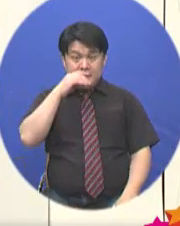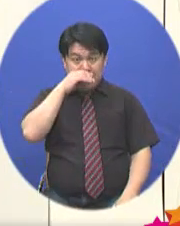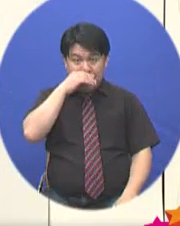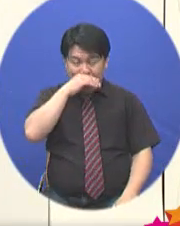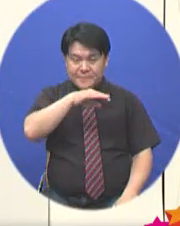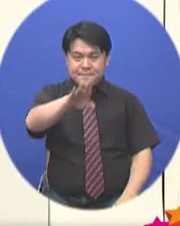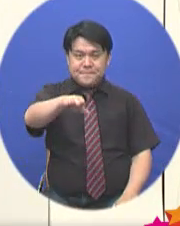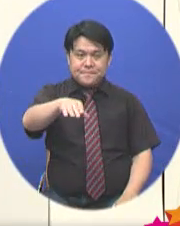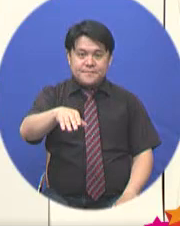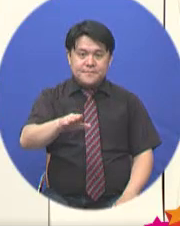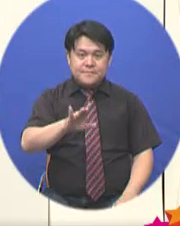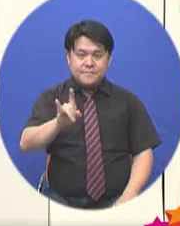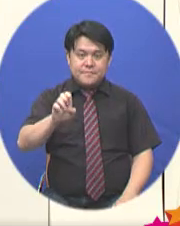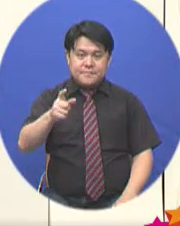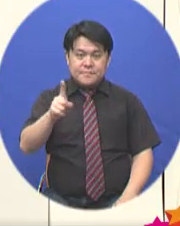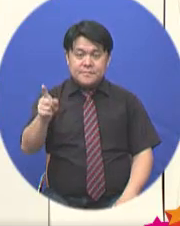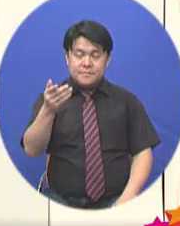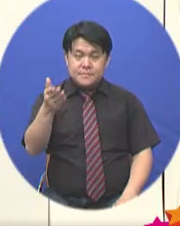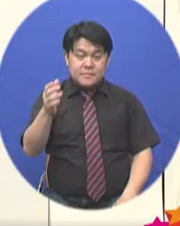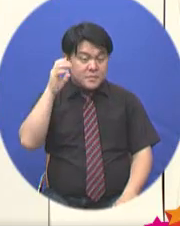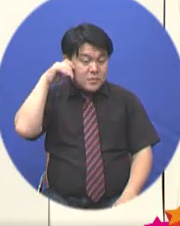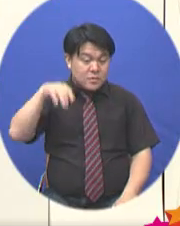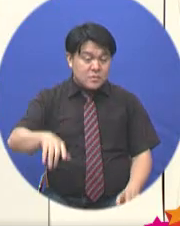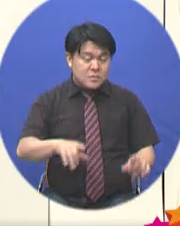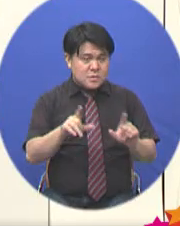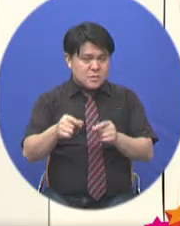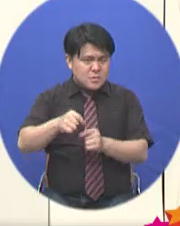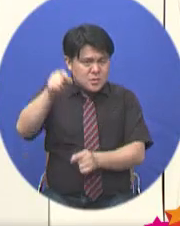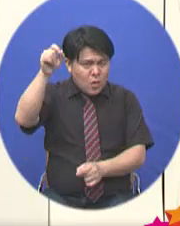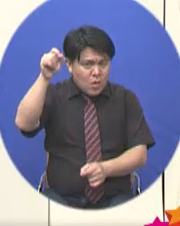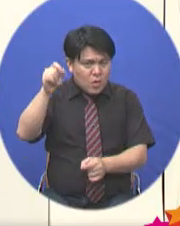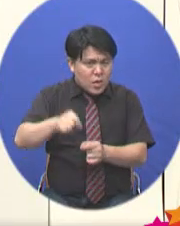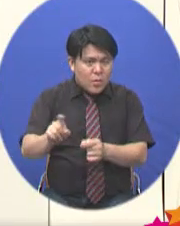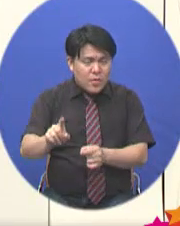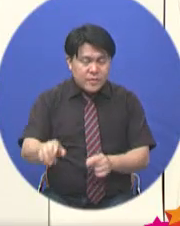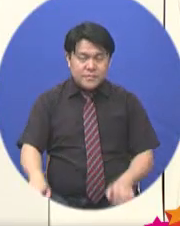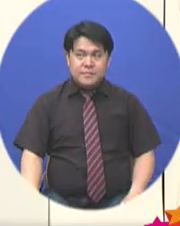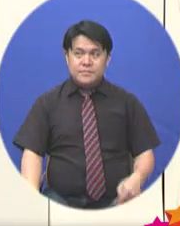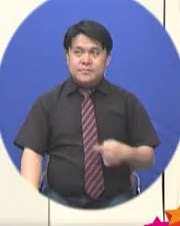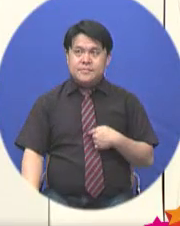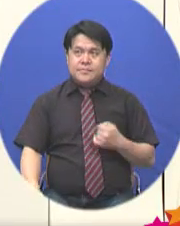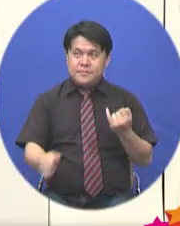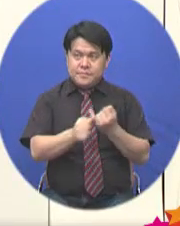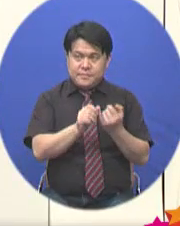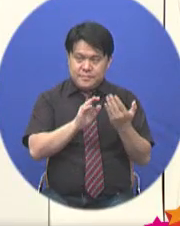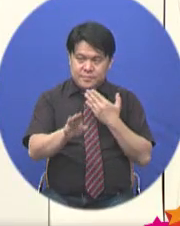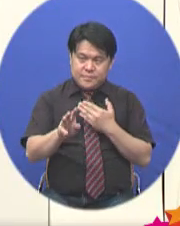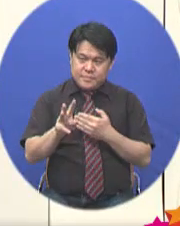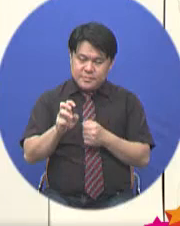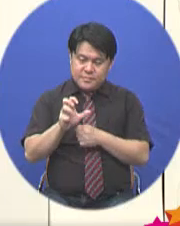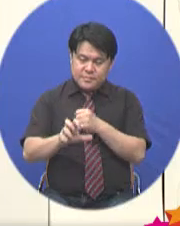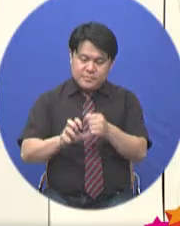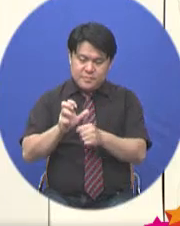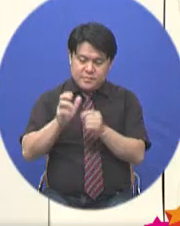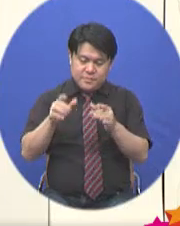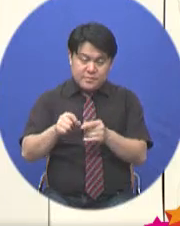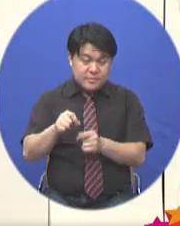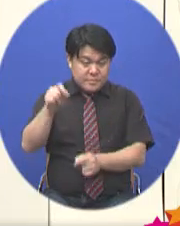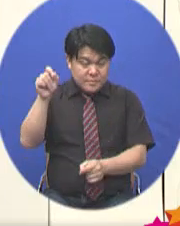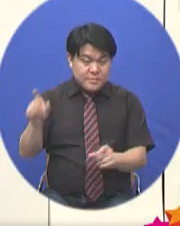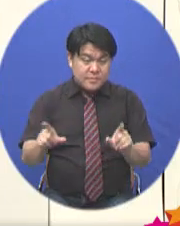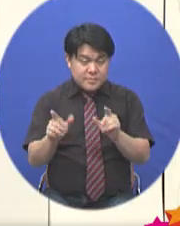네. 그 배명자님은 영등포에 사신 지 오래되셨어요? 아, 결혼해서 한 35년 살고